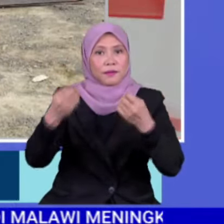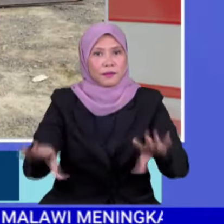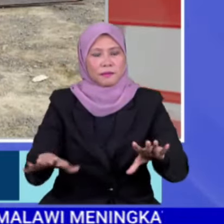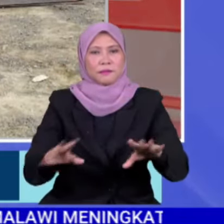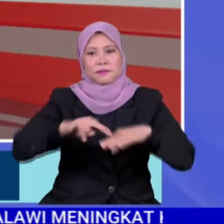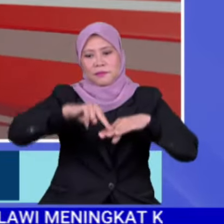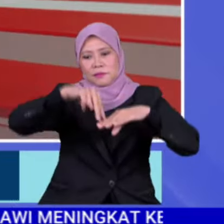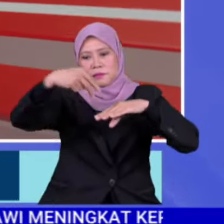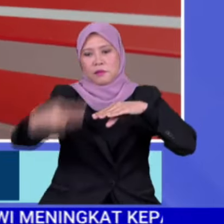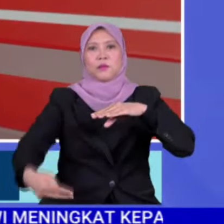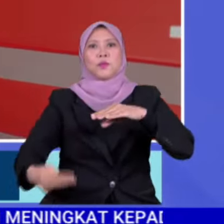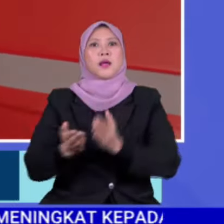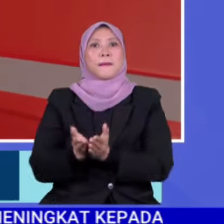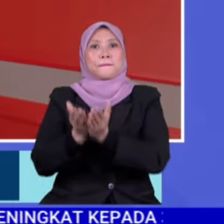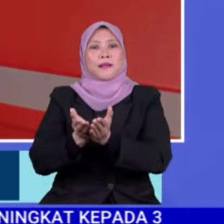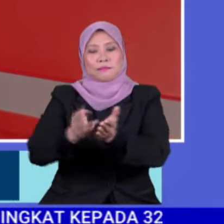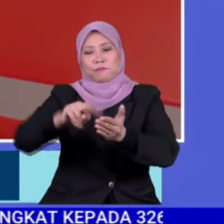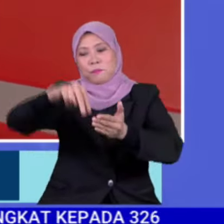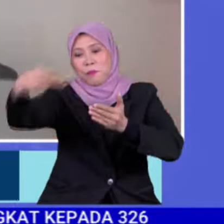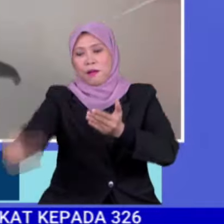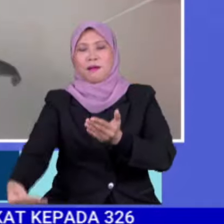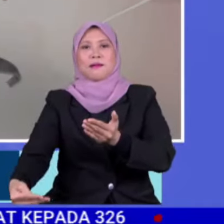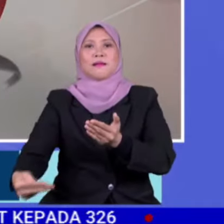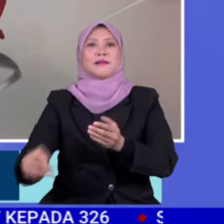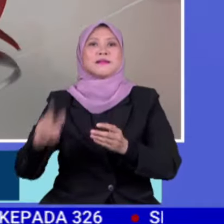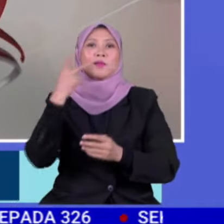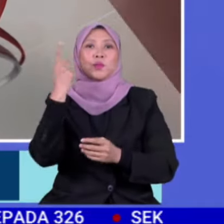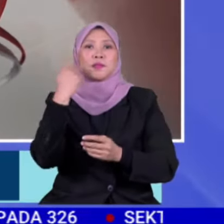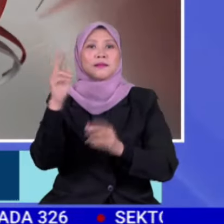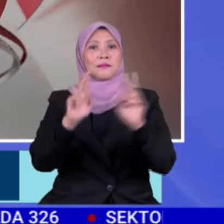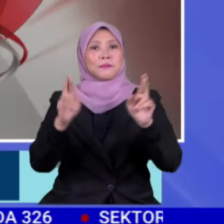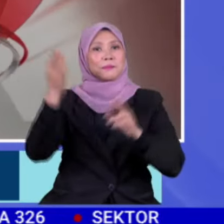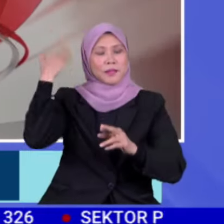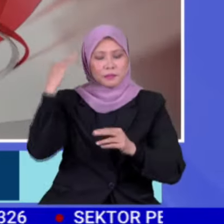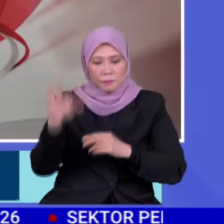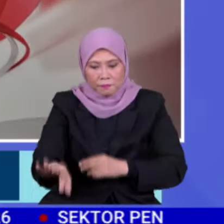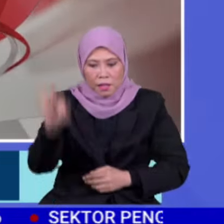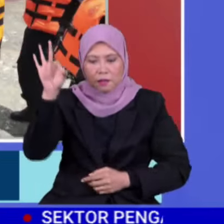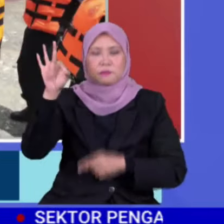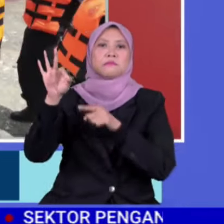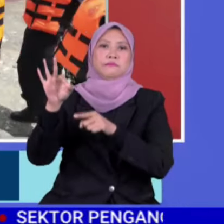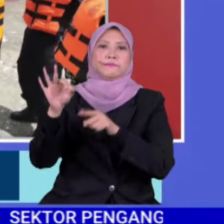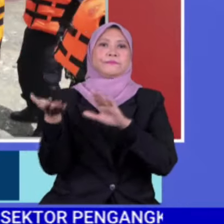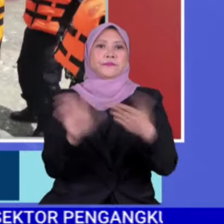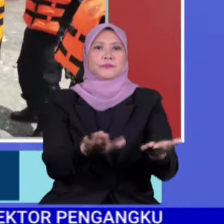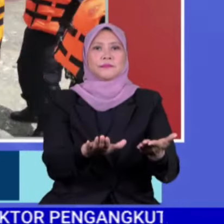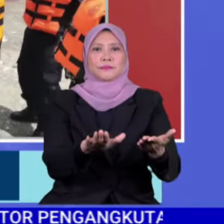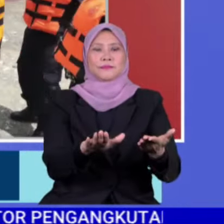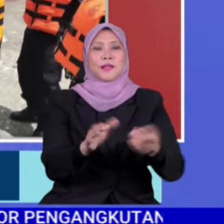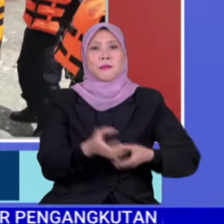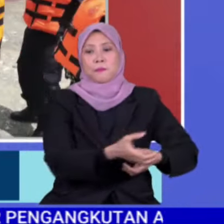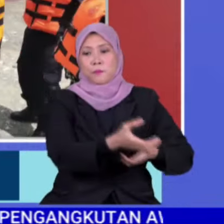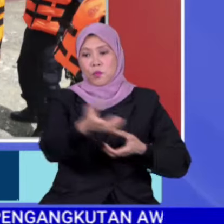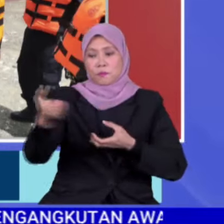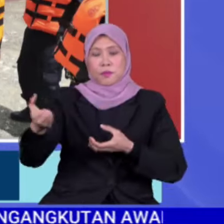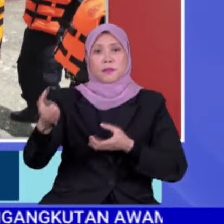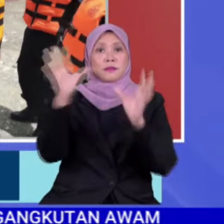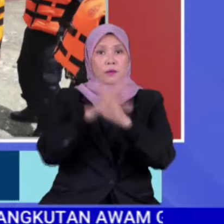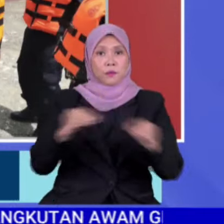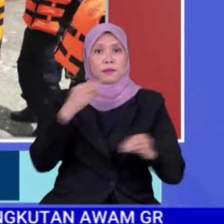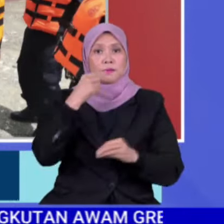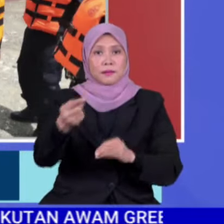selepas terjatuh dari kapal di perairan Pulau Salak Kuching Rabu lepas ditemukan maut. Menurut Bomba Sarawak, mayat